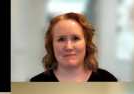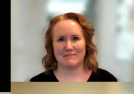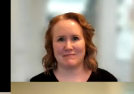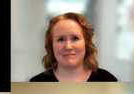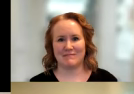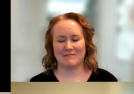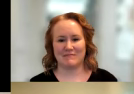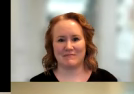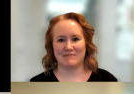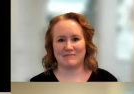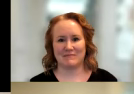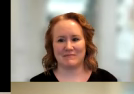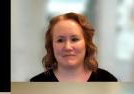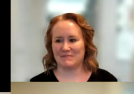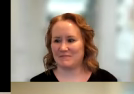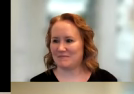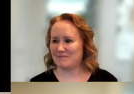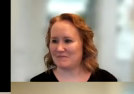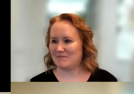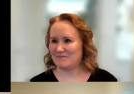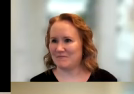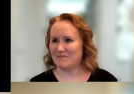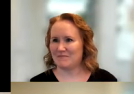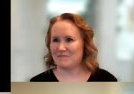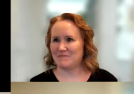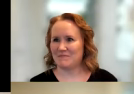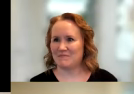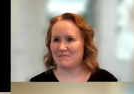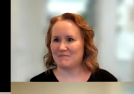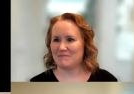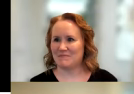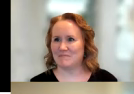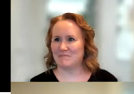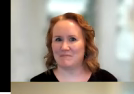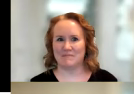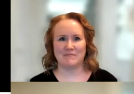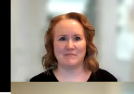tema om tilgjengelighetsdirektivets harmoniseringsgrad.